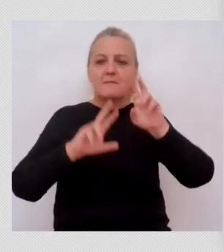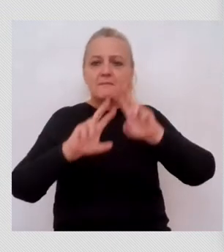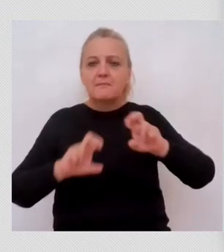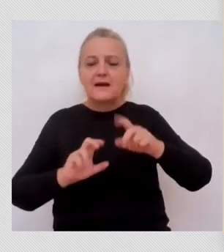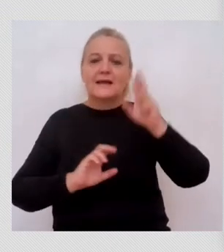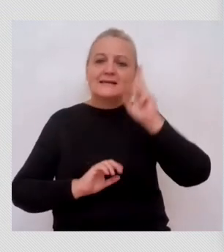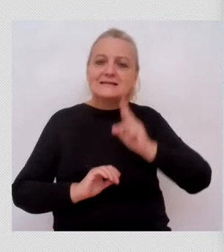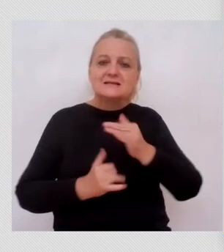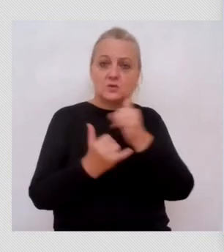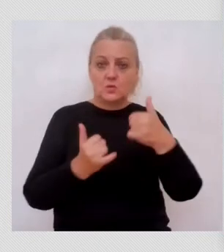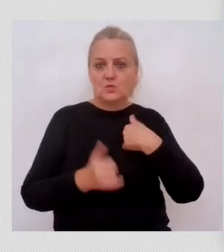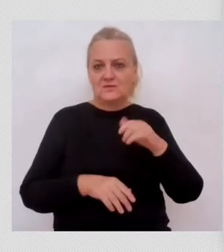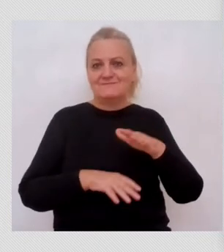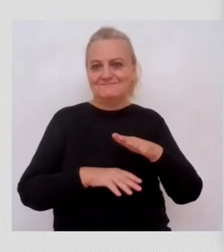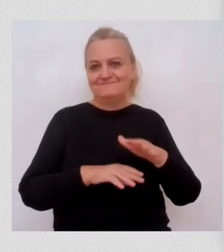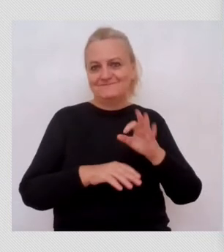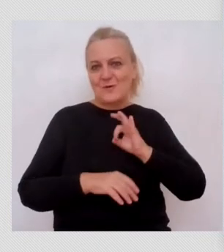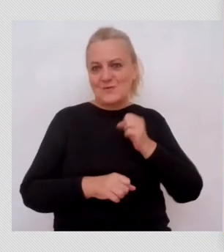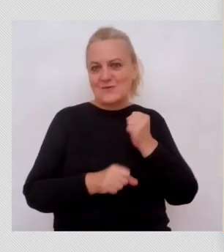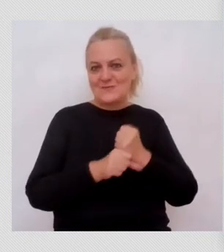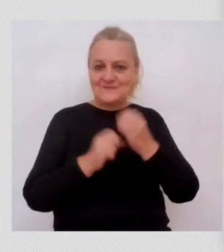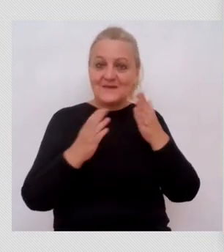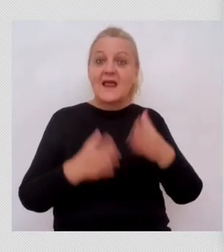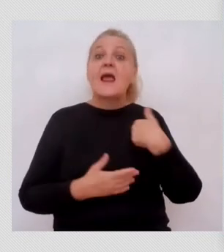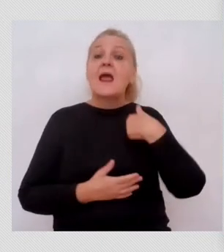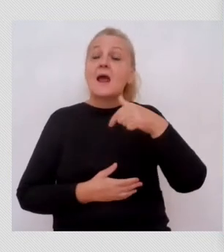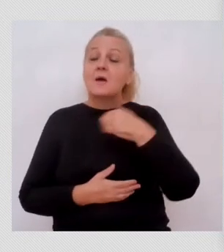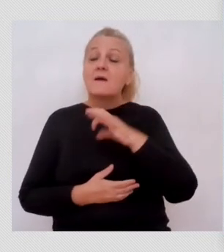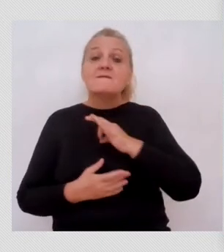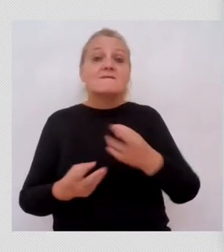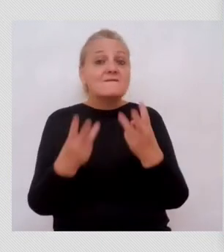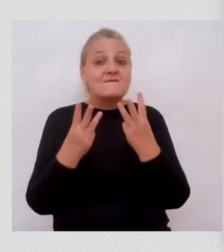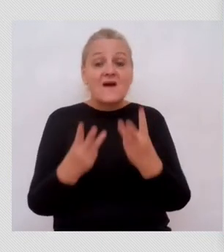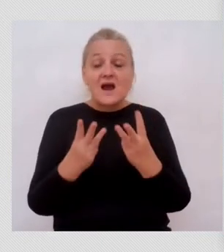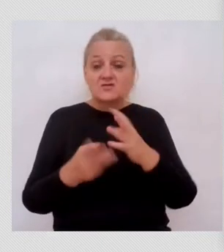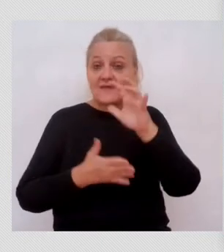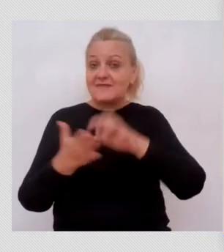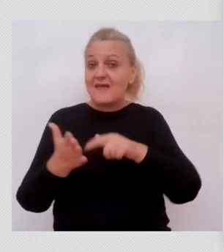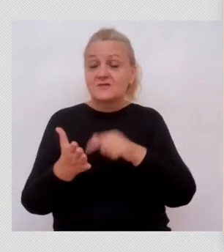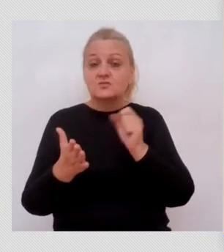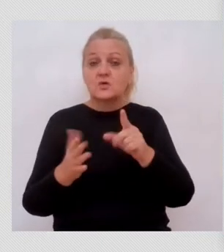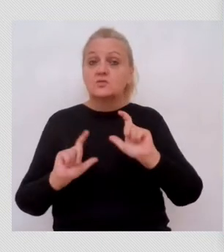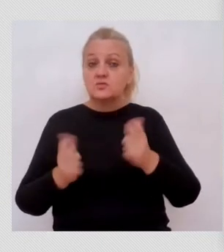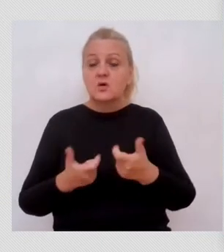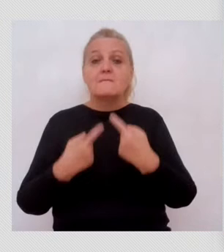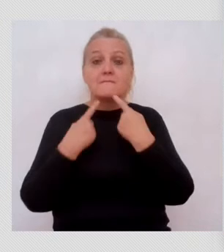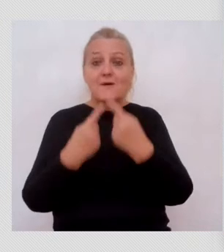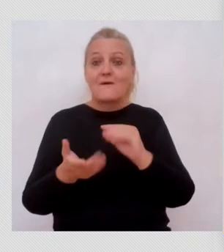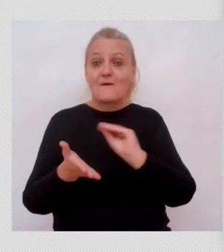instytucje, i z tego punktu widzenia to, co uważam za najważniejsze w tym tekście, to jest zwrócenie